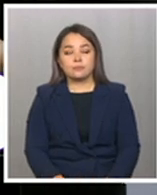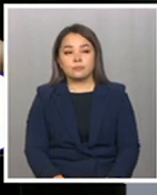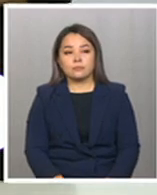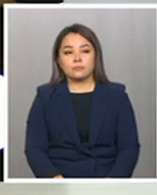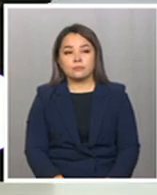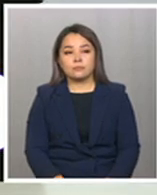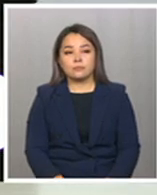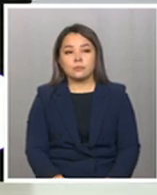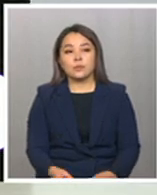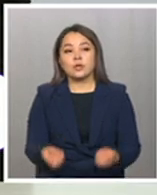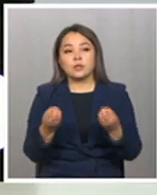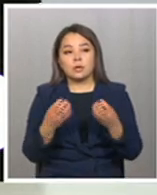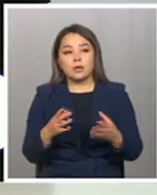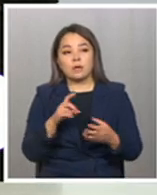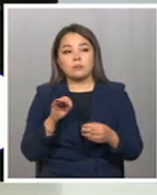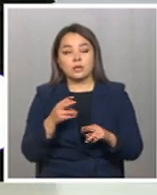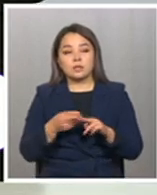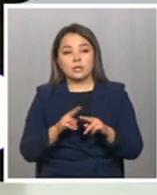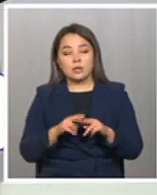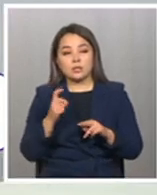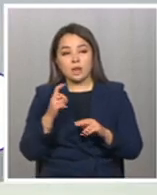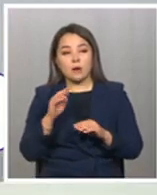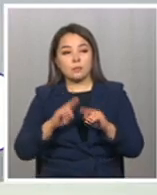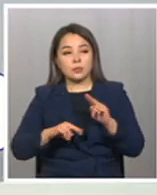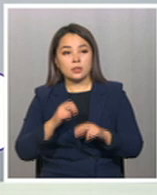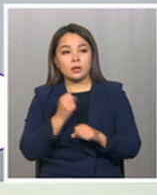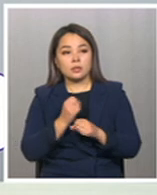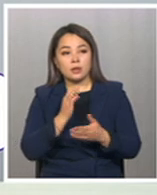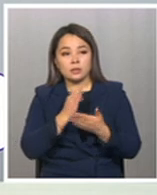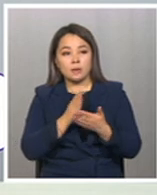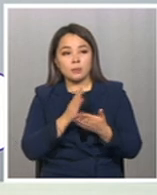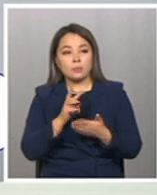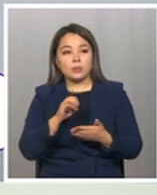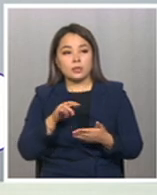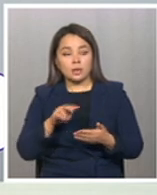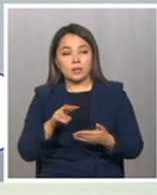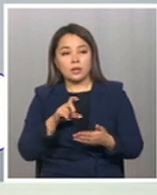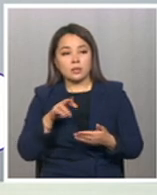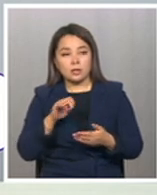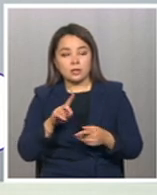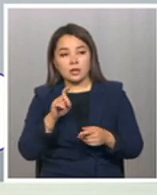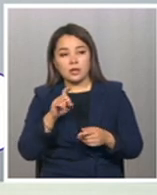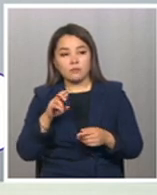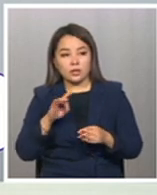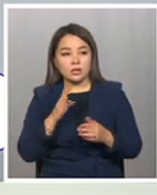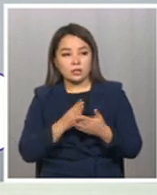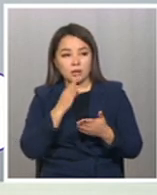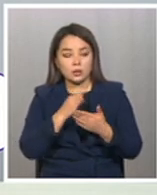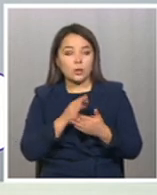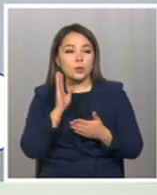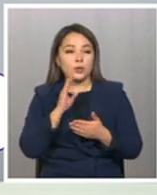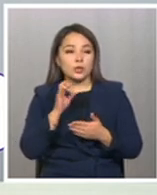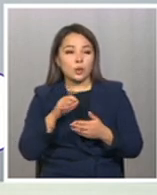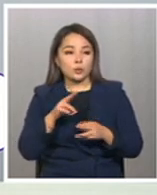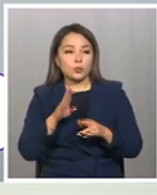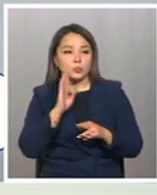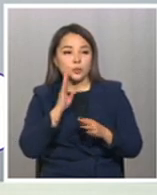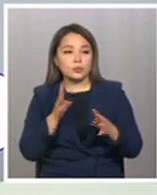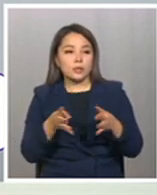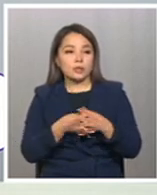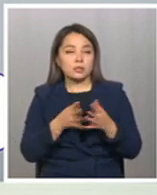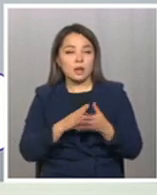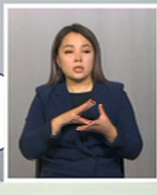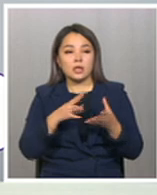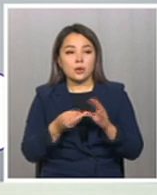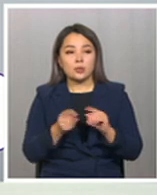қарастырайық. Жай эфирлердің химиялық қасиетінде ең алдымен метил этил эфирі йод сутекпен әрекеттесіп,